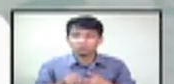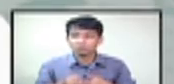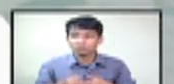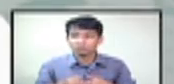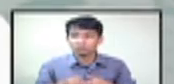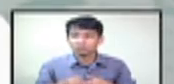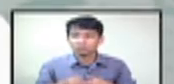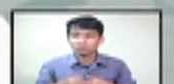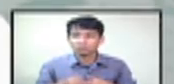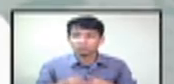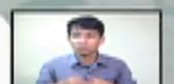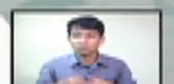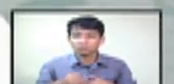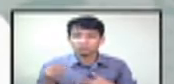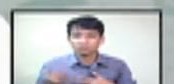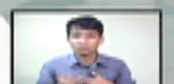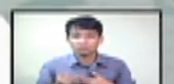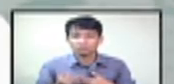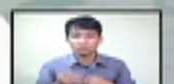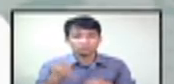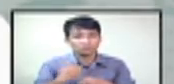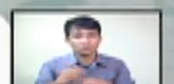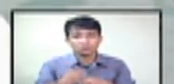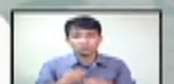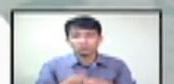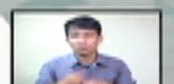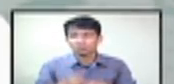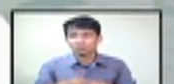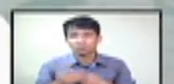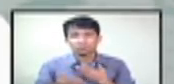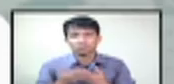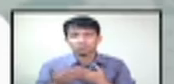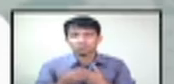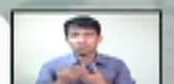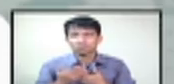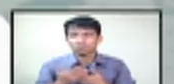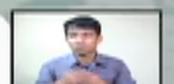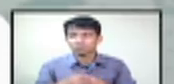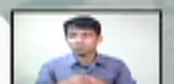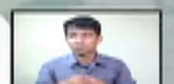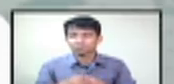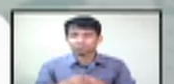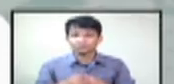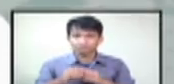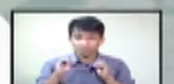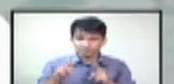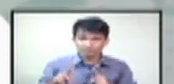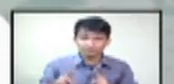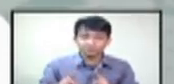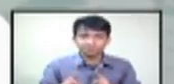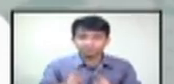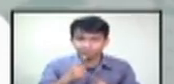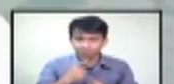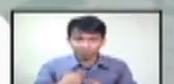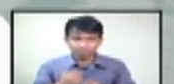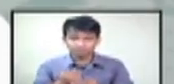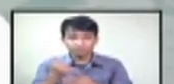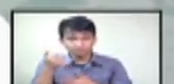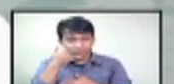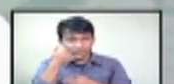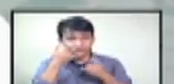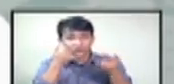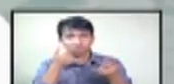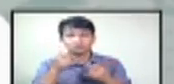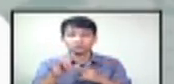magfile ng kaso. Medyo mahihirapan tayo para mas madali natin maiuwi. Yes, sir. So, sasabayan ko naman, tatawagan ko yung